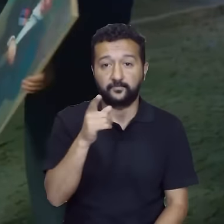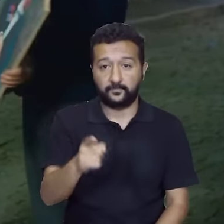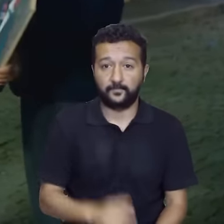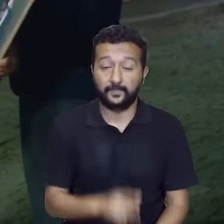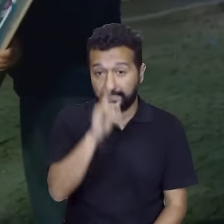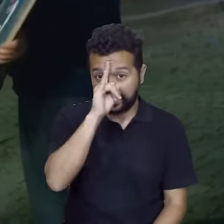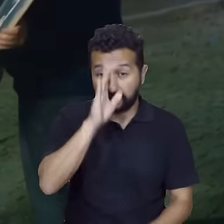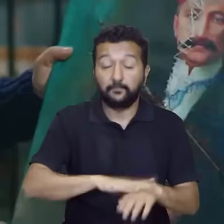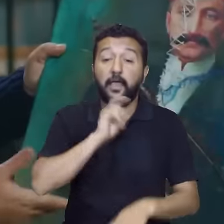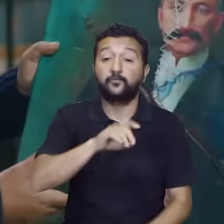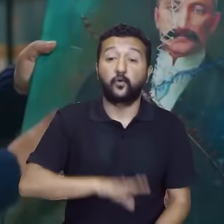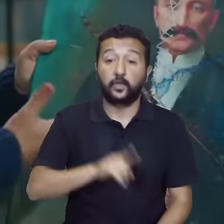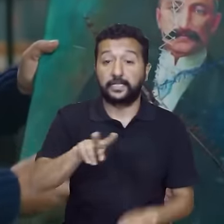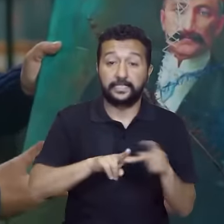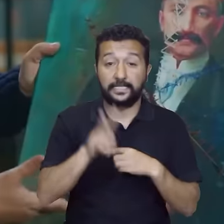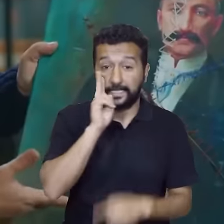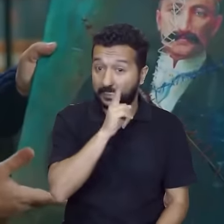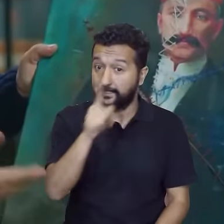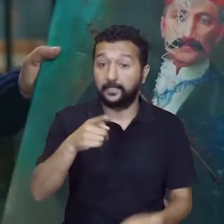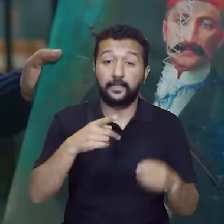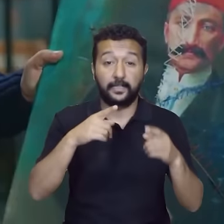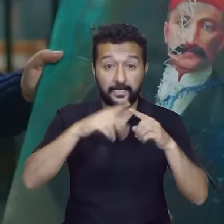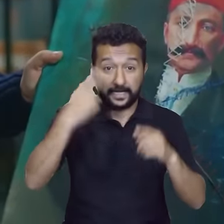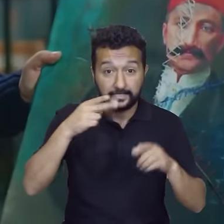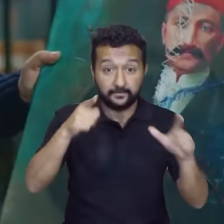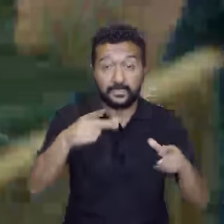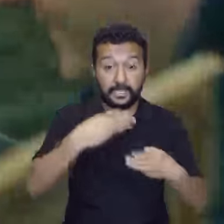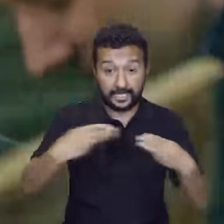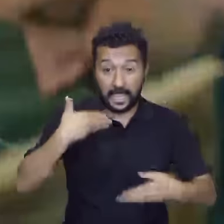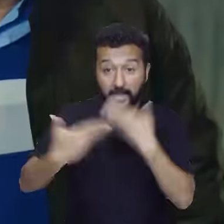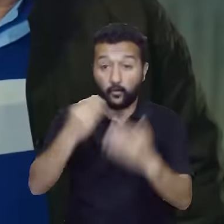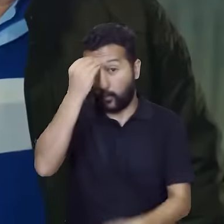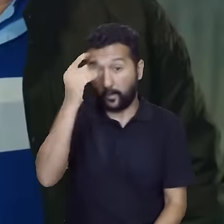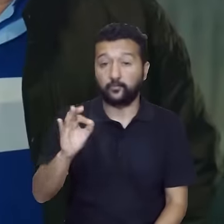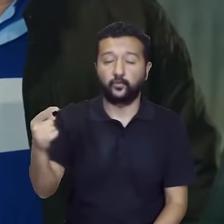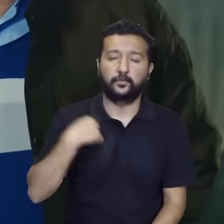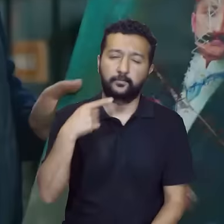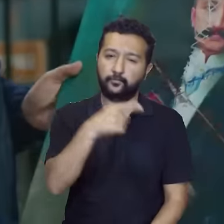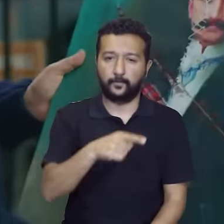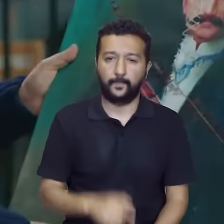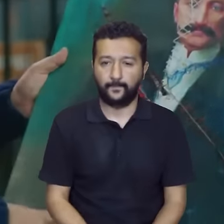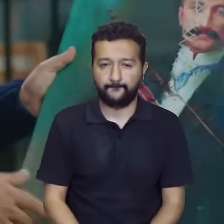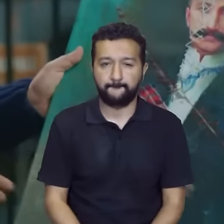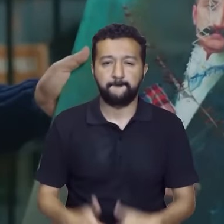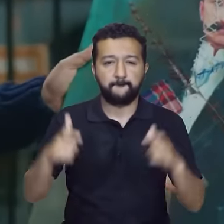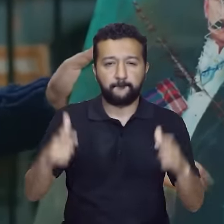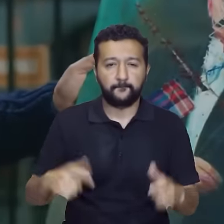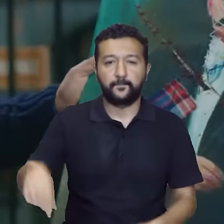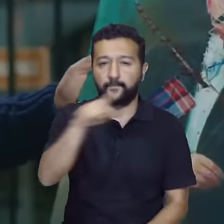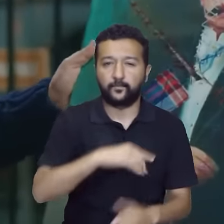güzel taktik. Kıskanma amcamın oğlu. Bir kere yengen bu tablonun hikayesini duysa beni alnımdan öper, alnımdan. Ben bunu